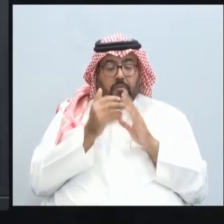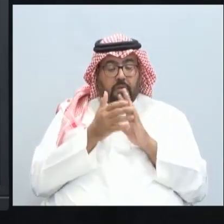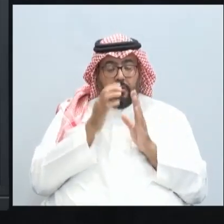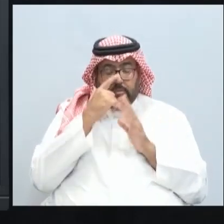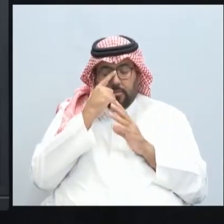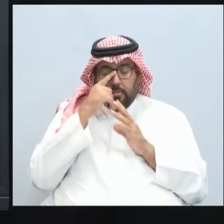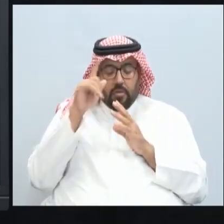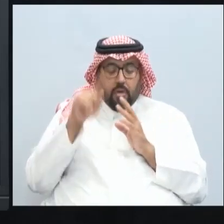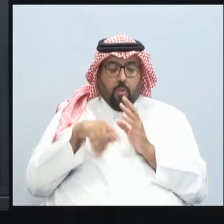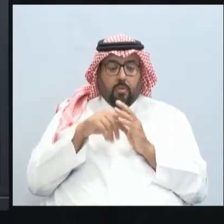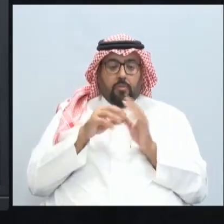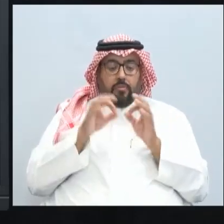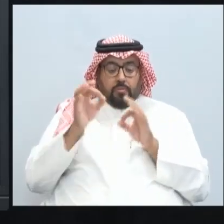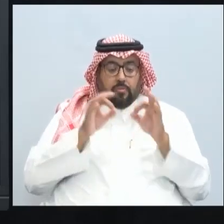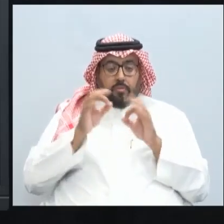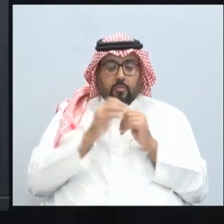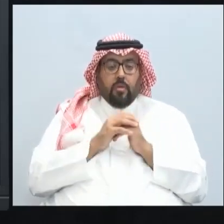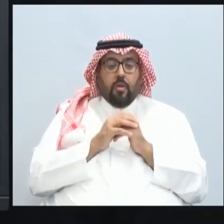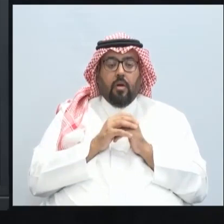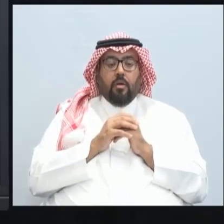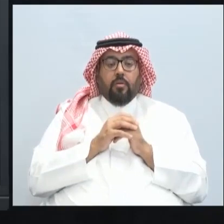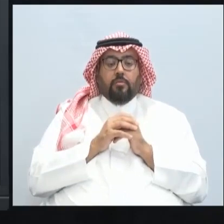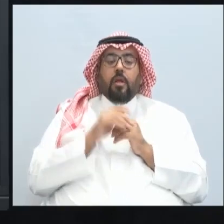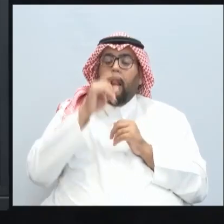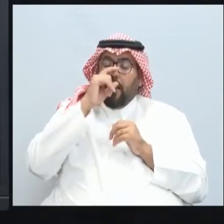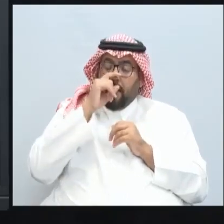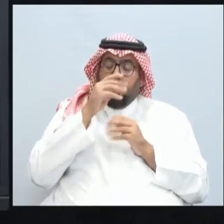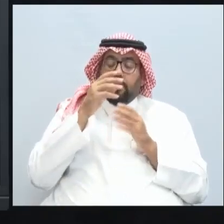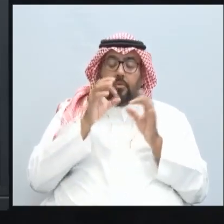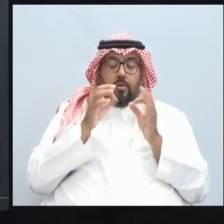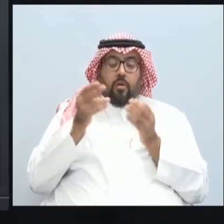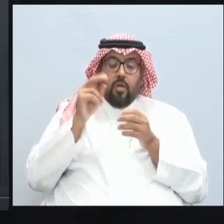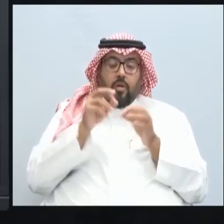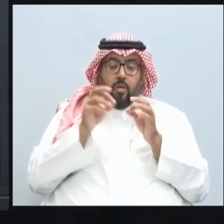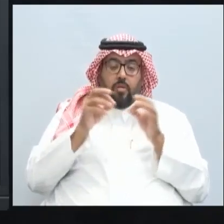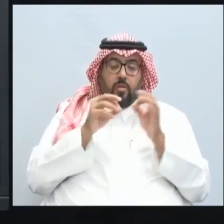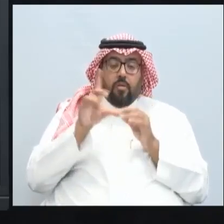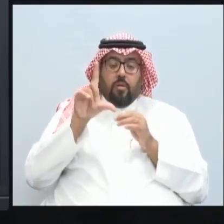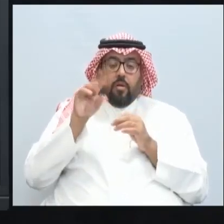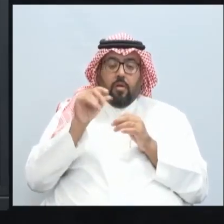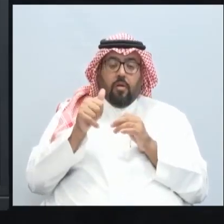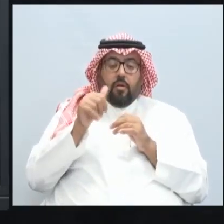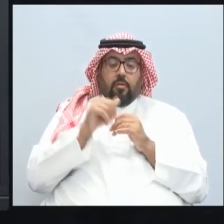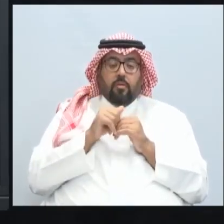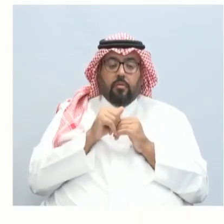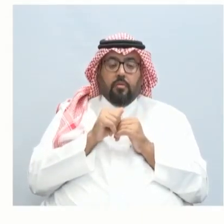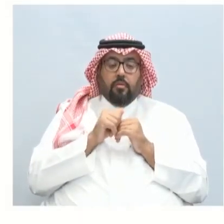يومنا او نخطط لها احسنتم بل نخطط بل نخطط لها